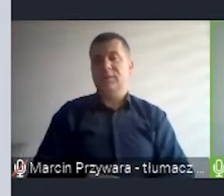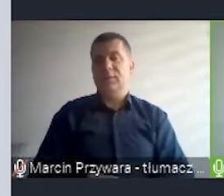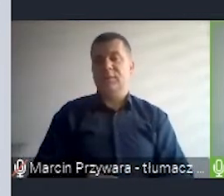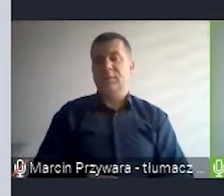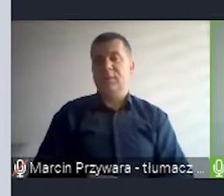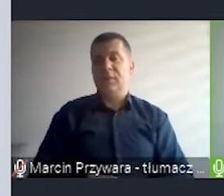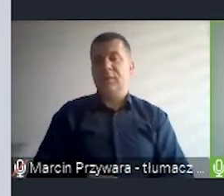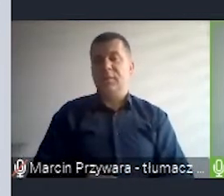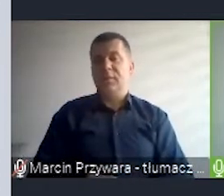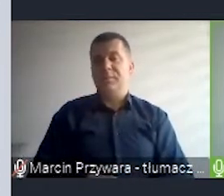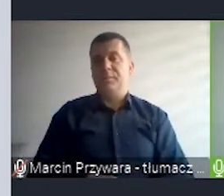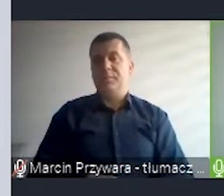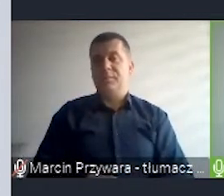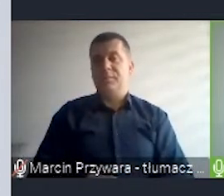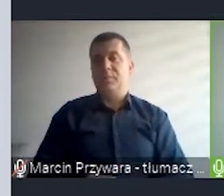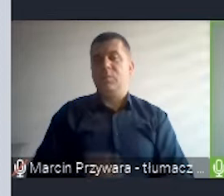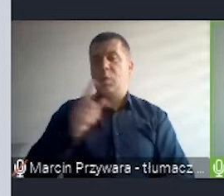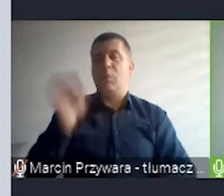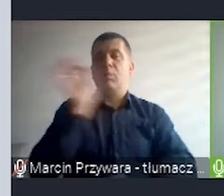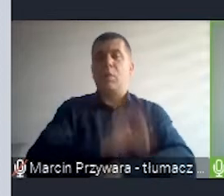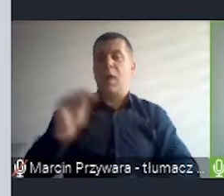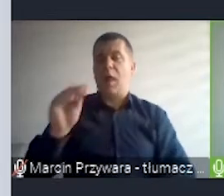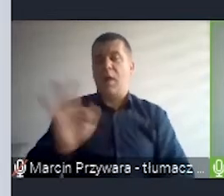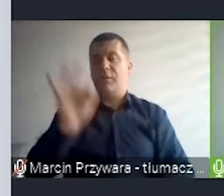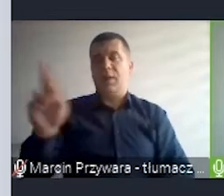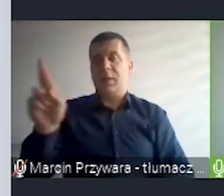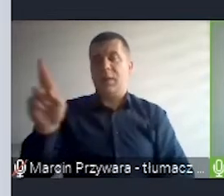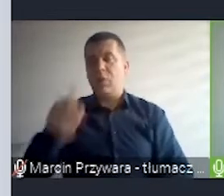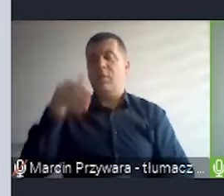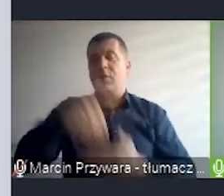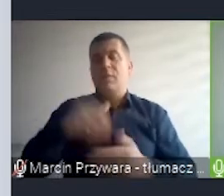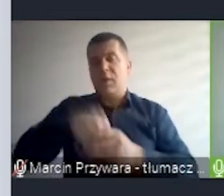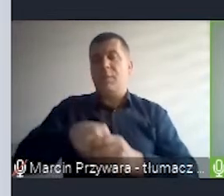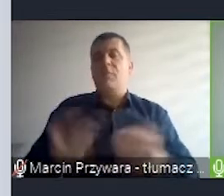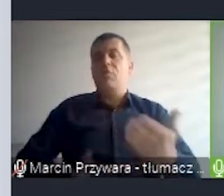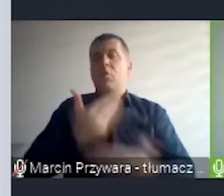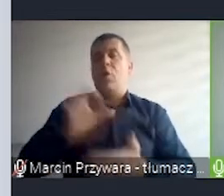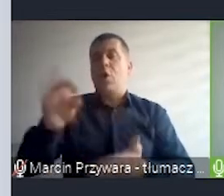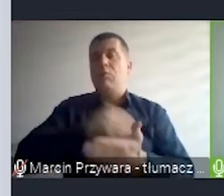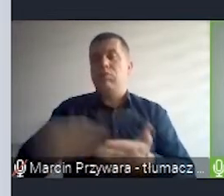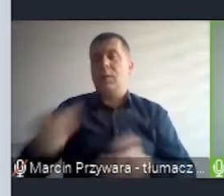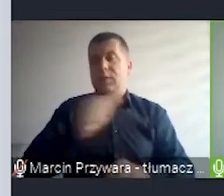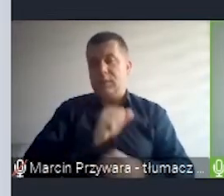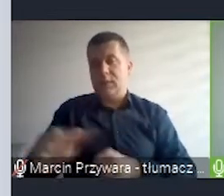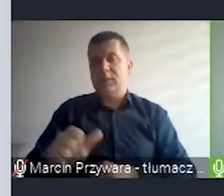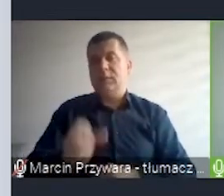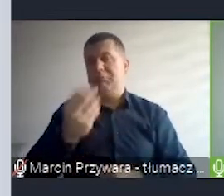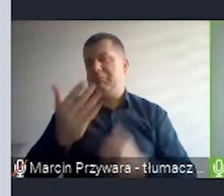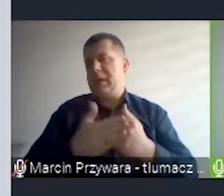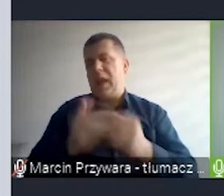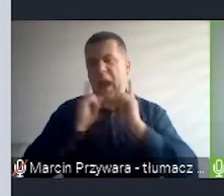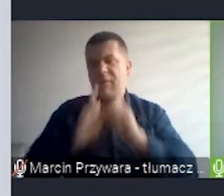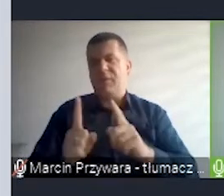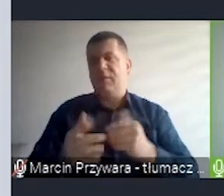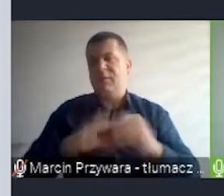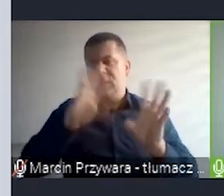Jeśli będzie to projekt FRR-u, to we wnioskach o płatność znajdują się już prawie wszystkie